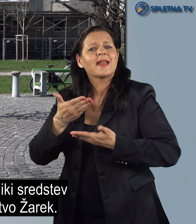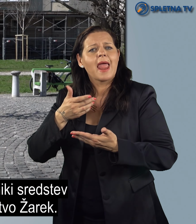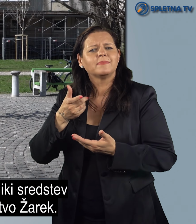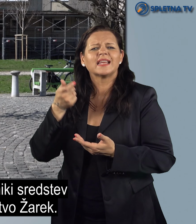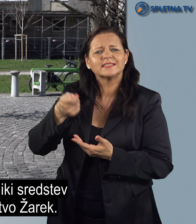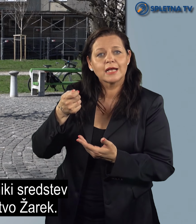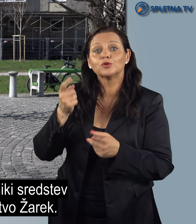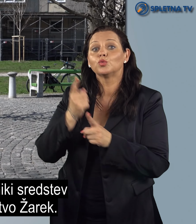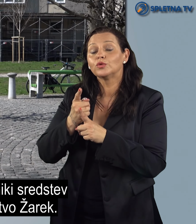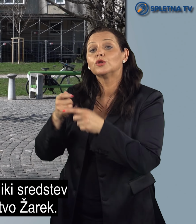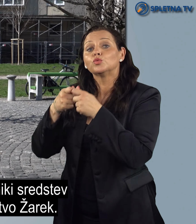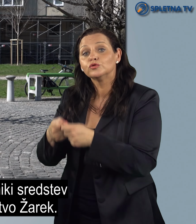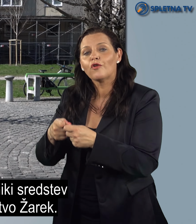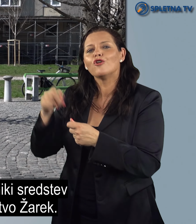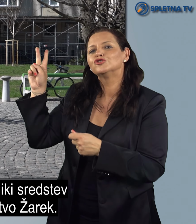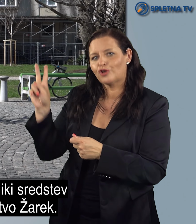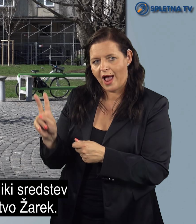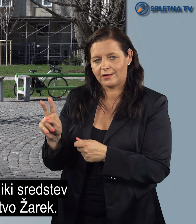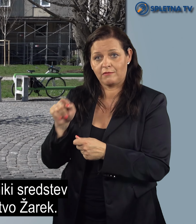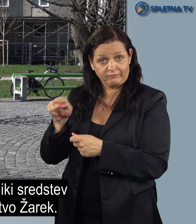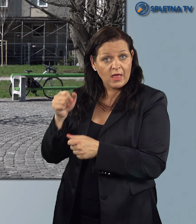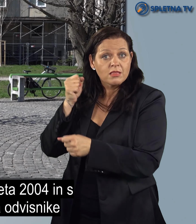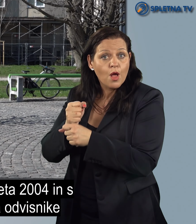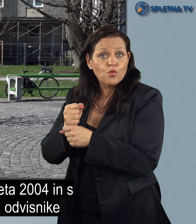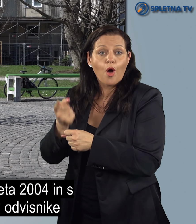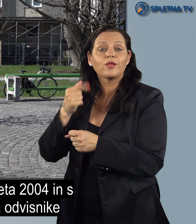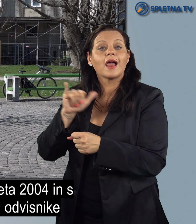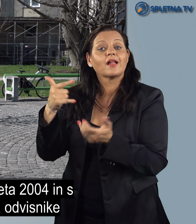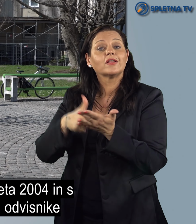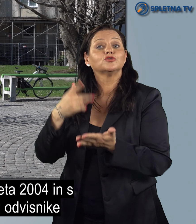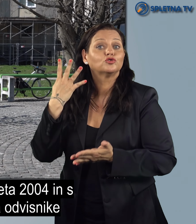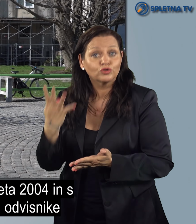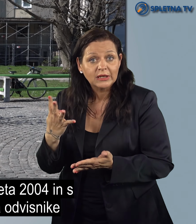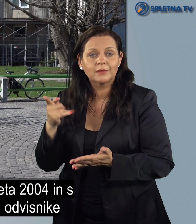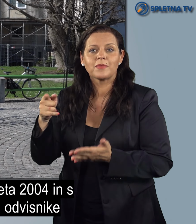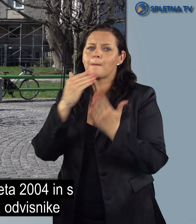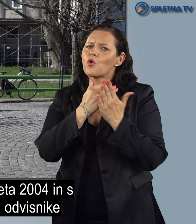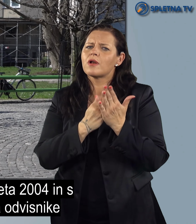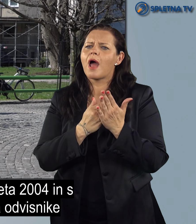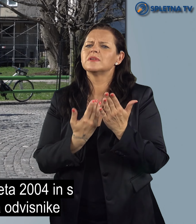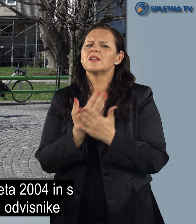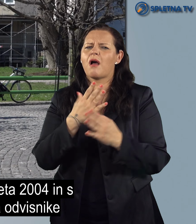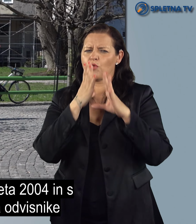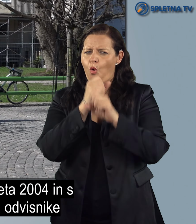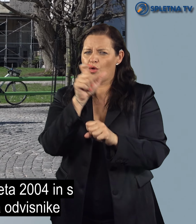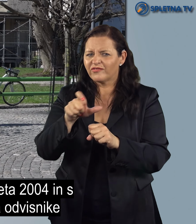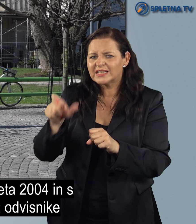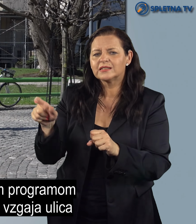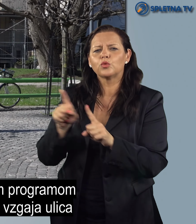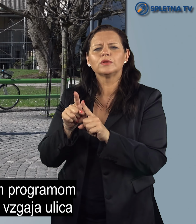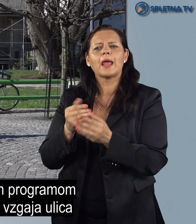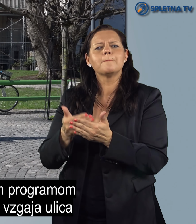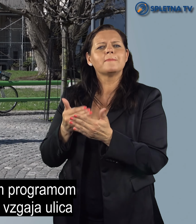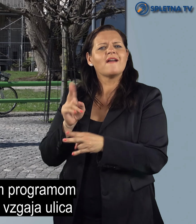Med prejemniki sredstev je tudi društvo Žarek. Ta deluje od leta 2004 in s programi za odvisnike